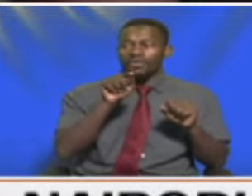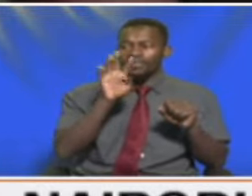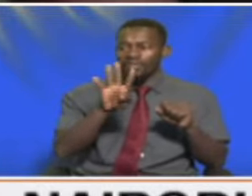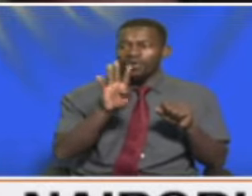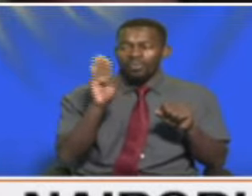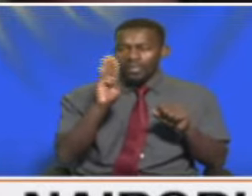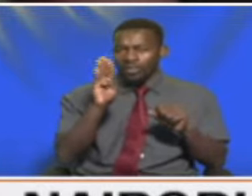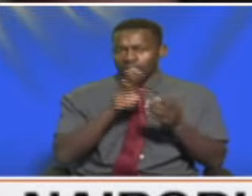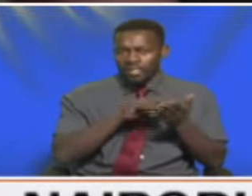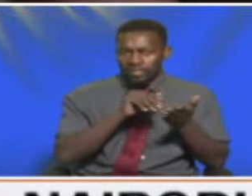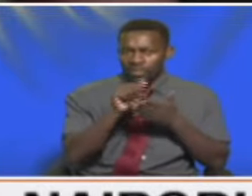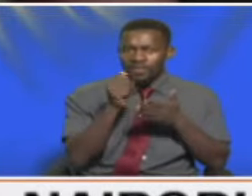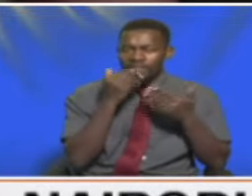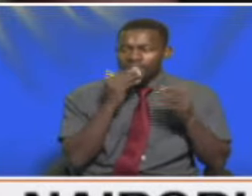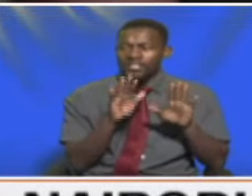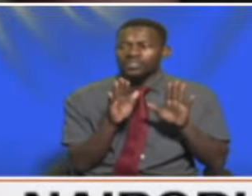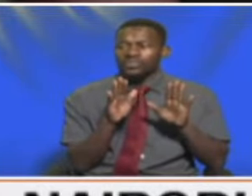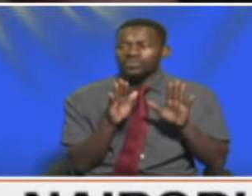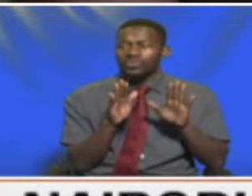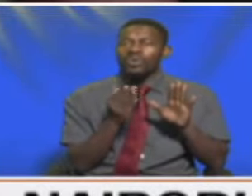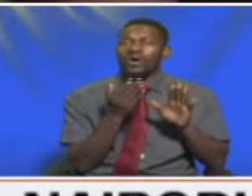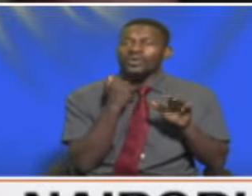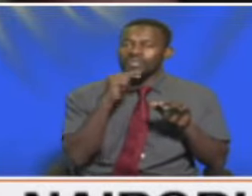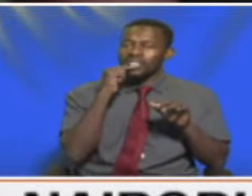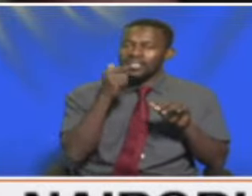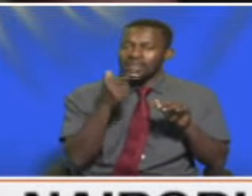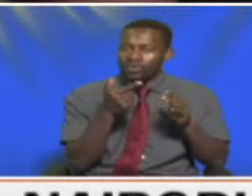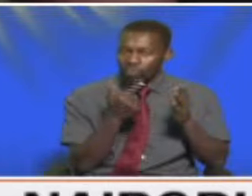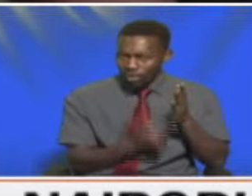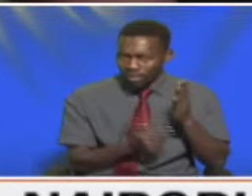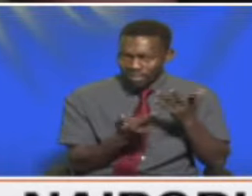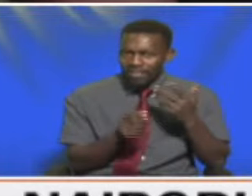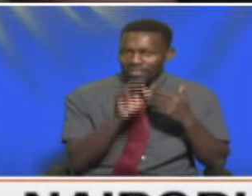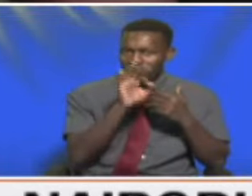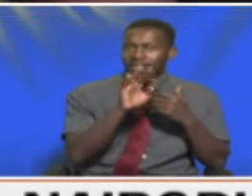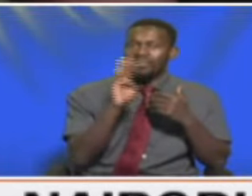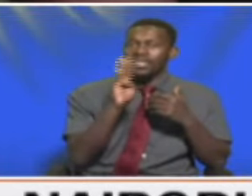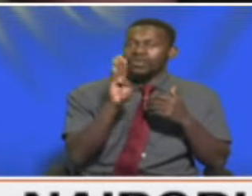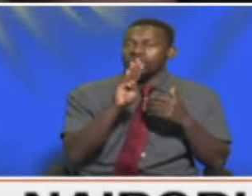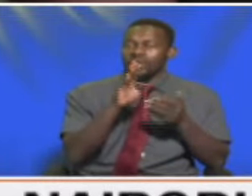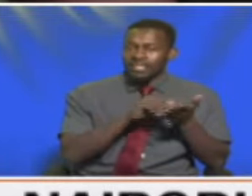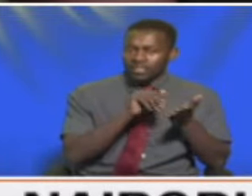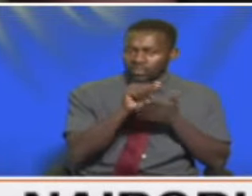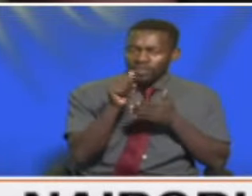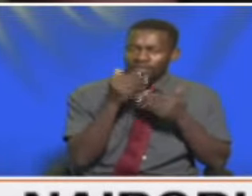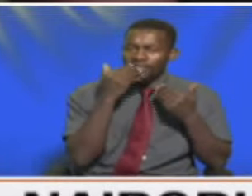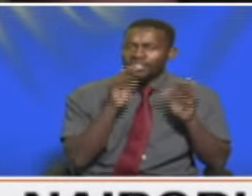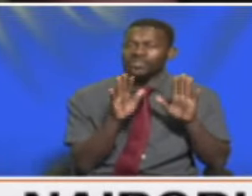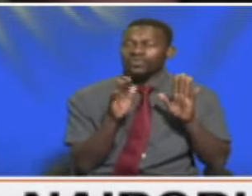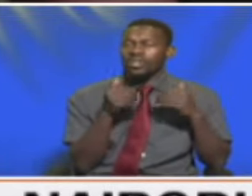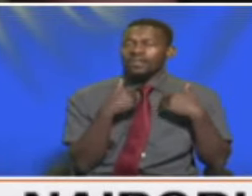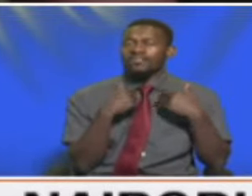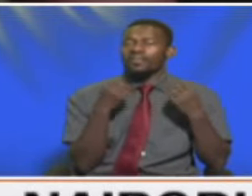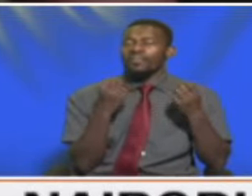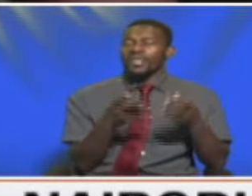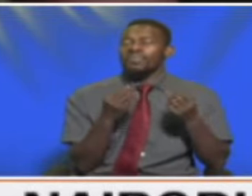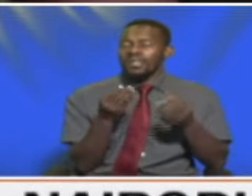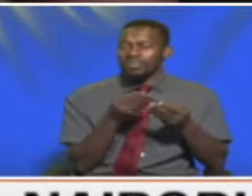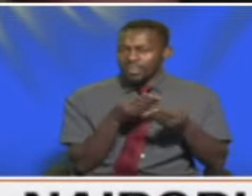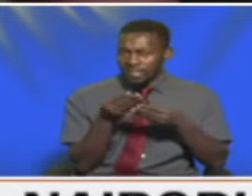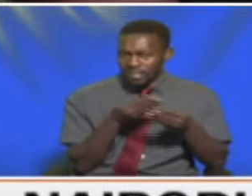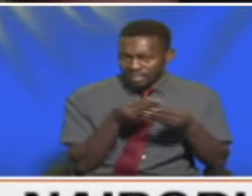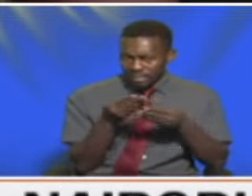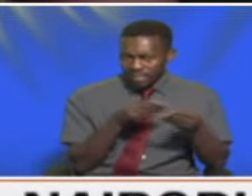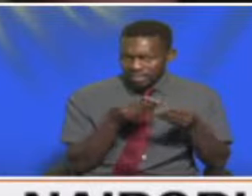destroyed, we wish to correct the figure upwards to 3 billion. There are so many businesses which